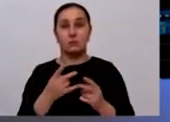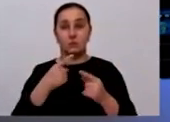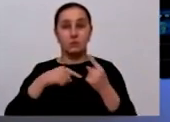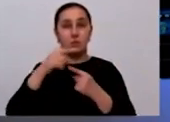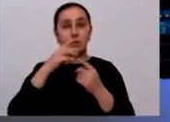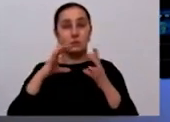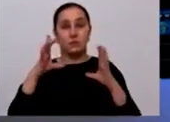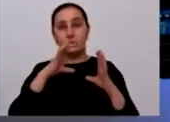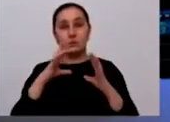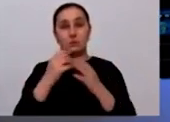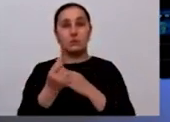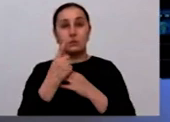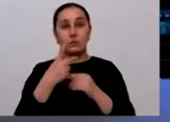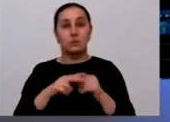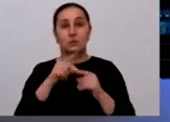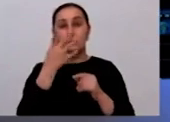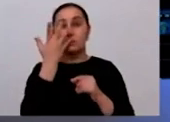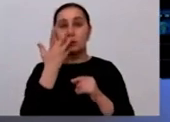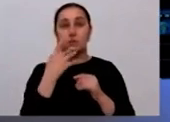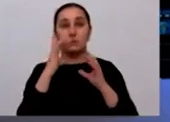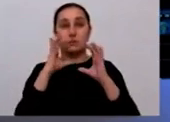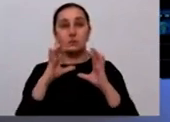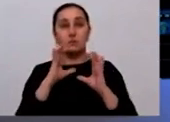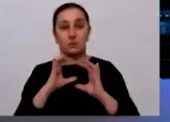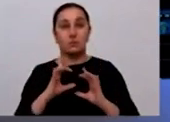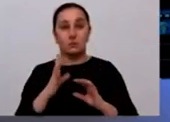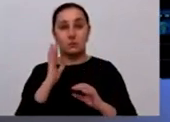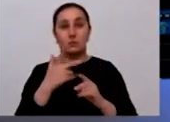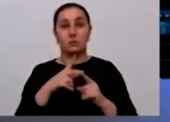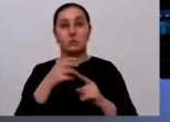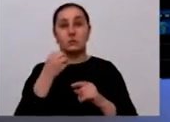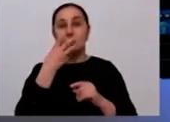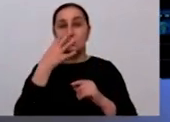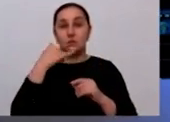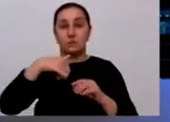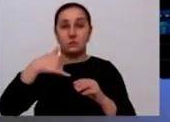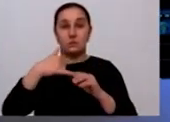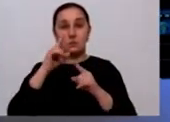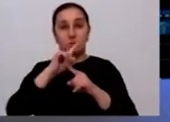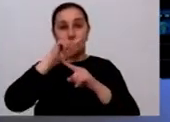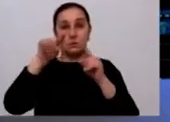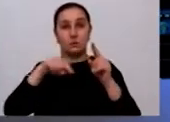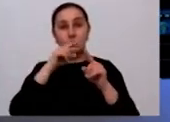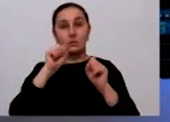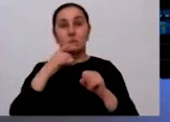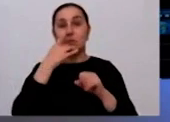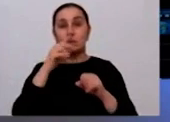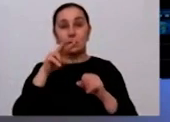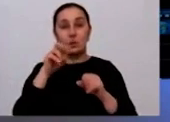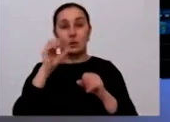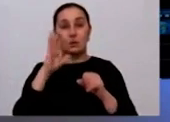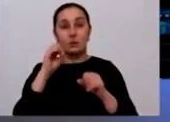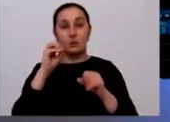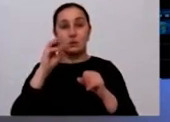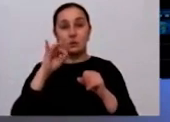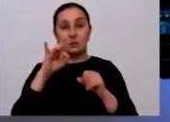Aylana yaratib oldik, unga rang qo'yamiz. Xohlasangiz chelakcha orqali qo'yishingiz mumkin bo'ladi yoki klaviatura orqali